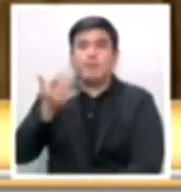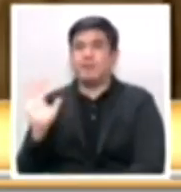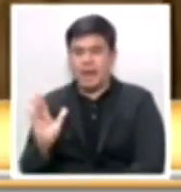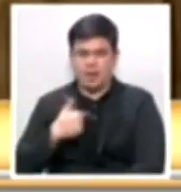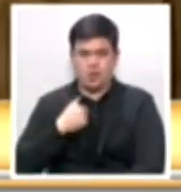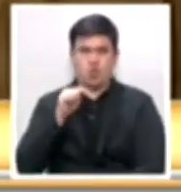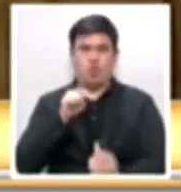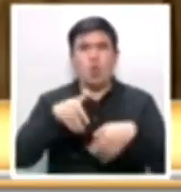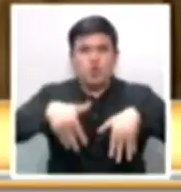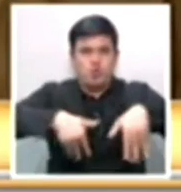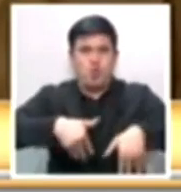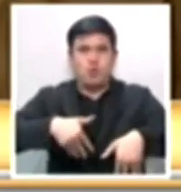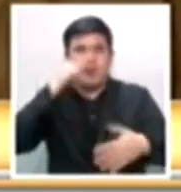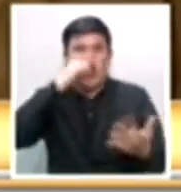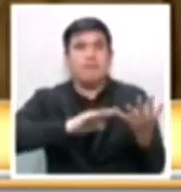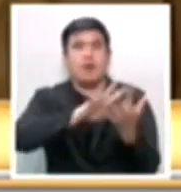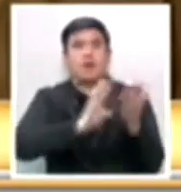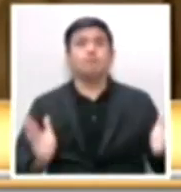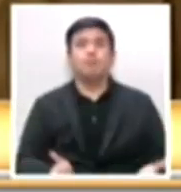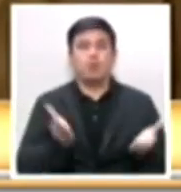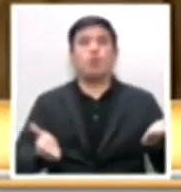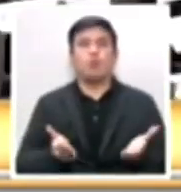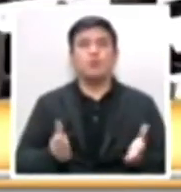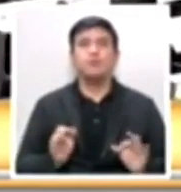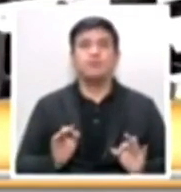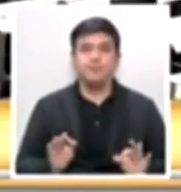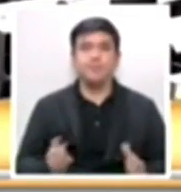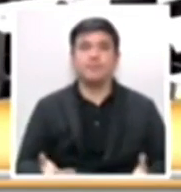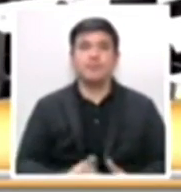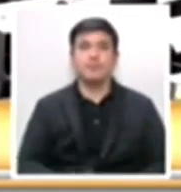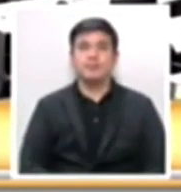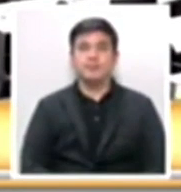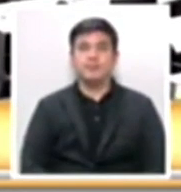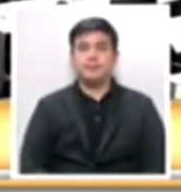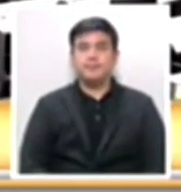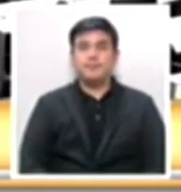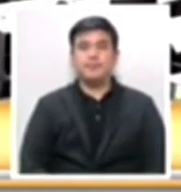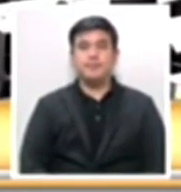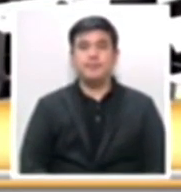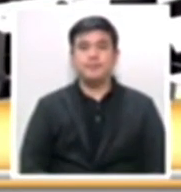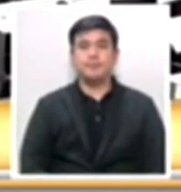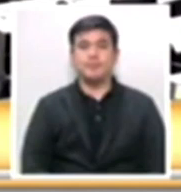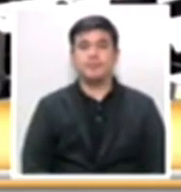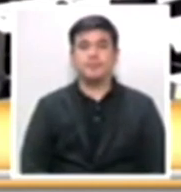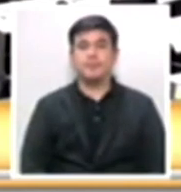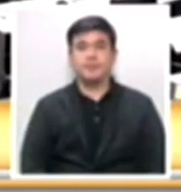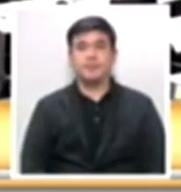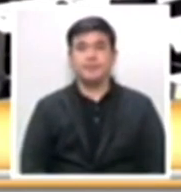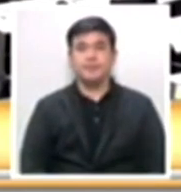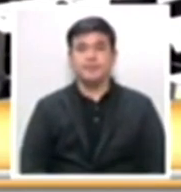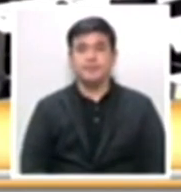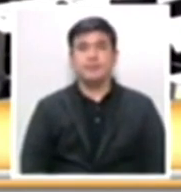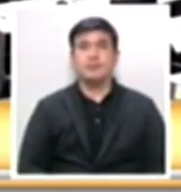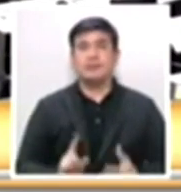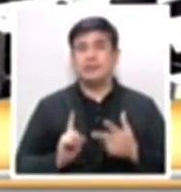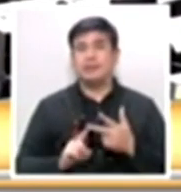ประโยชน์ครับผมขออนุญาตเรียนเพื่อกรุณาทราบครับ เชิญท่านจิรัตน์คำถามที่